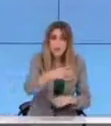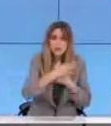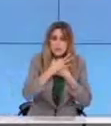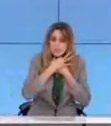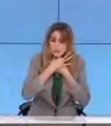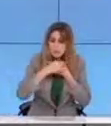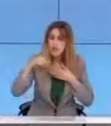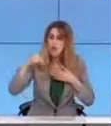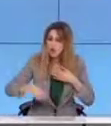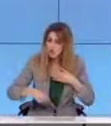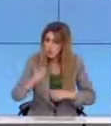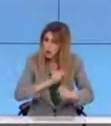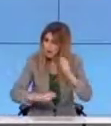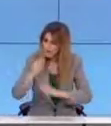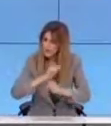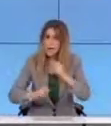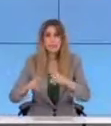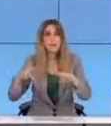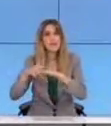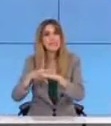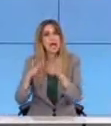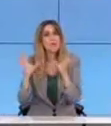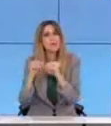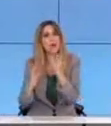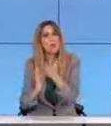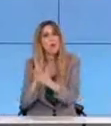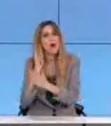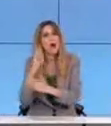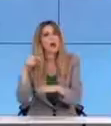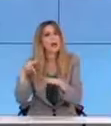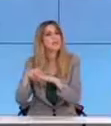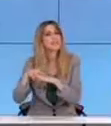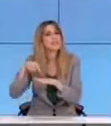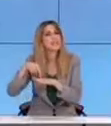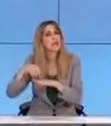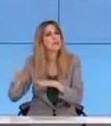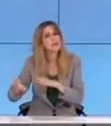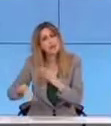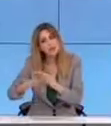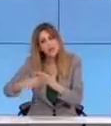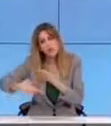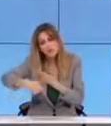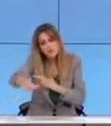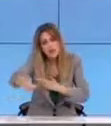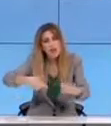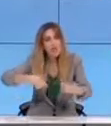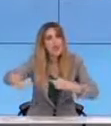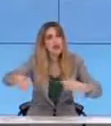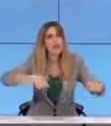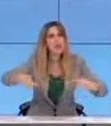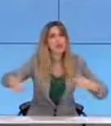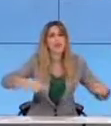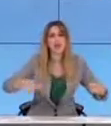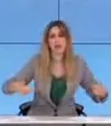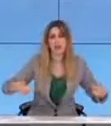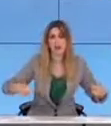της Αναπτυξιακής Τράπεζας, ώστε να μπορέσει να στηρίξει με πιστώσεις κυρίως τις μικρομεσαίες επιχειρήσεις του κλάδου, που αδυνατούν να έχουν πρόσβαση